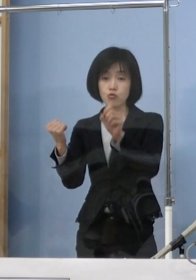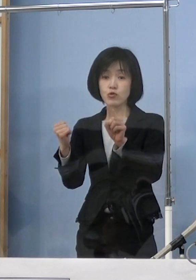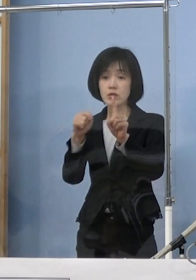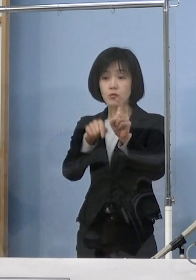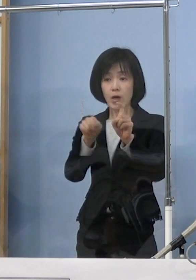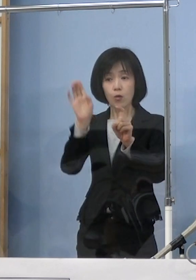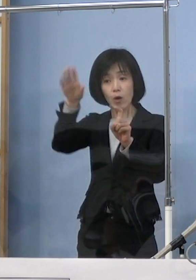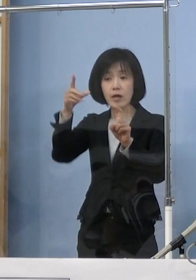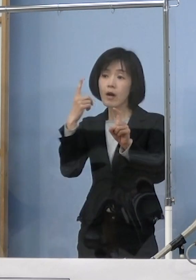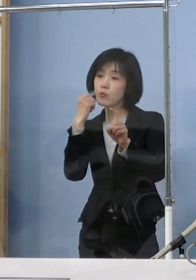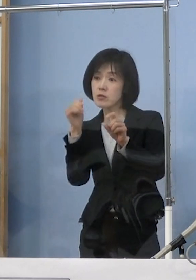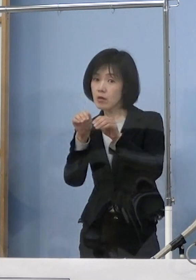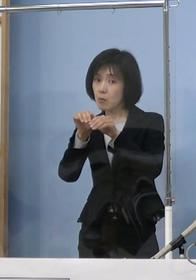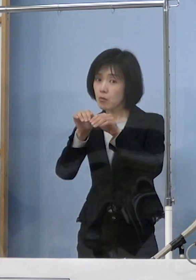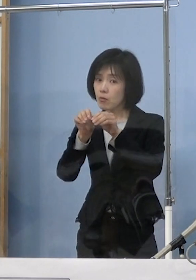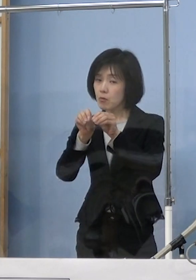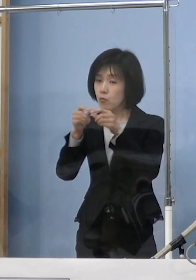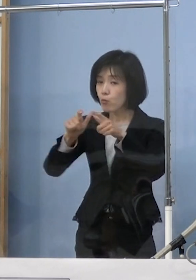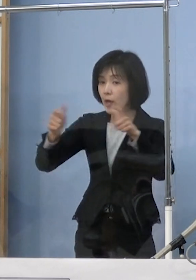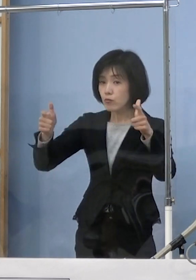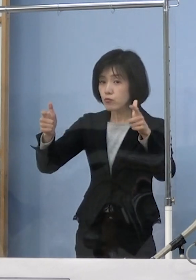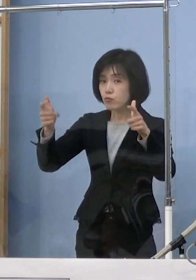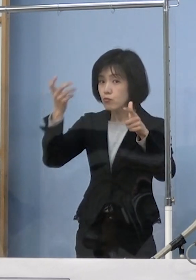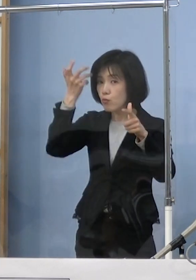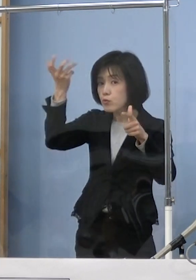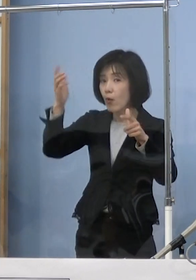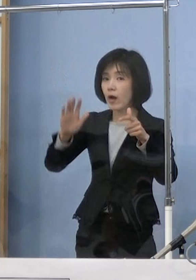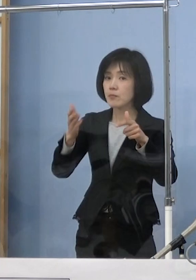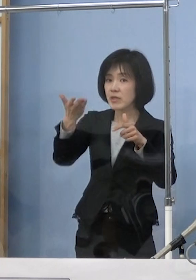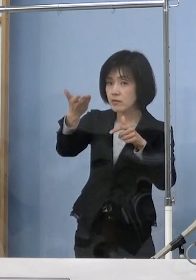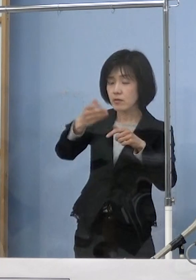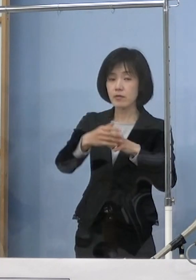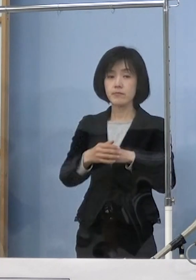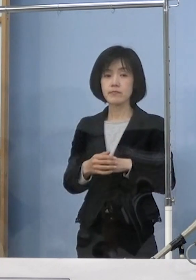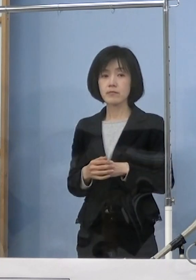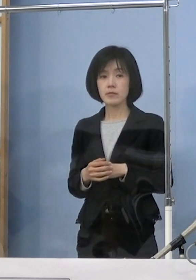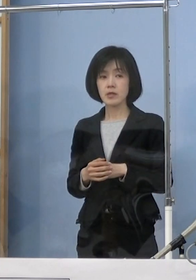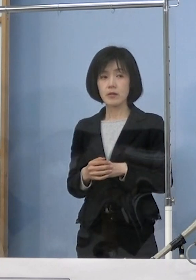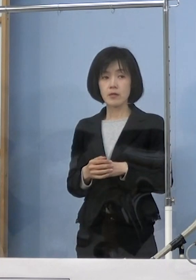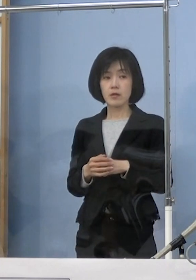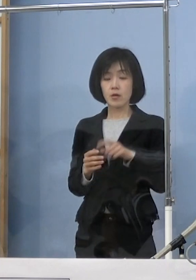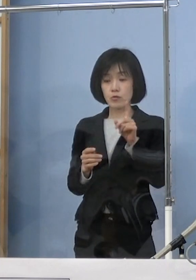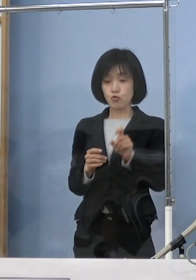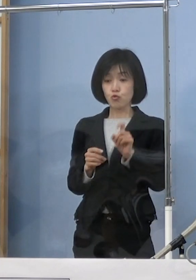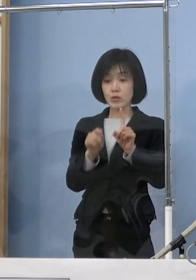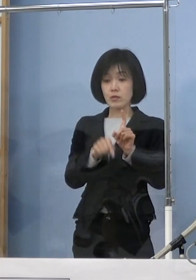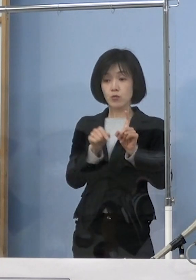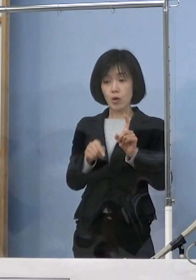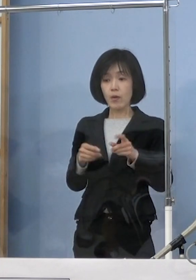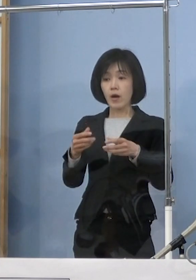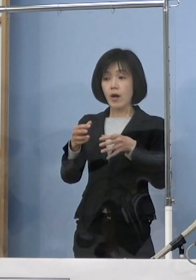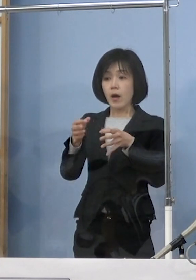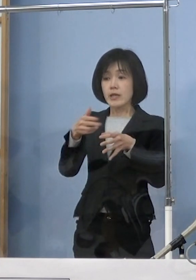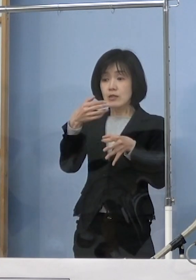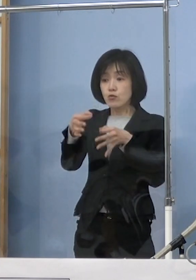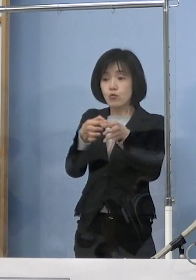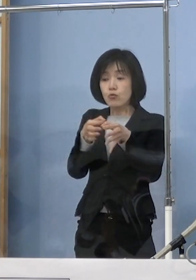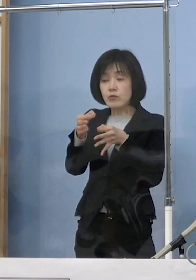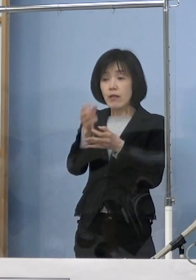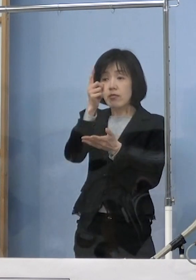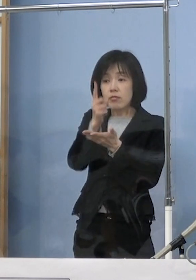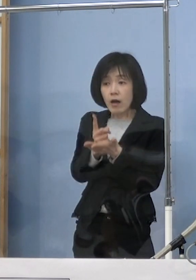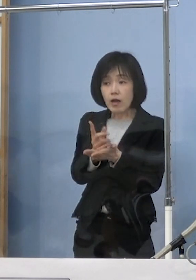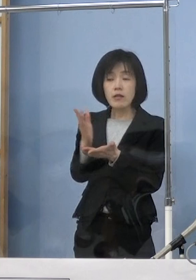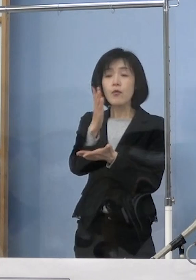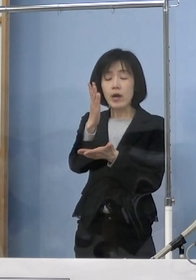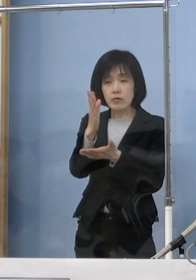しいのかっていうところです、 はい、こちらについては飲食店でということではありません。あくまでも飲食